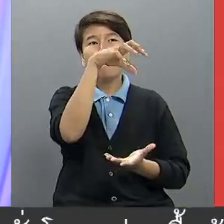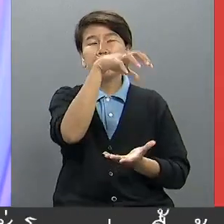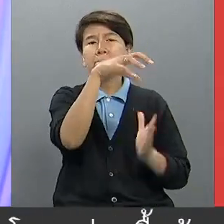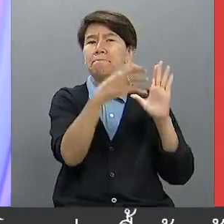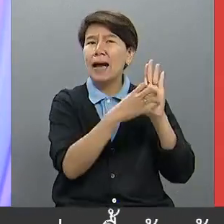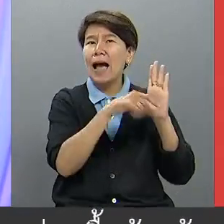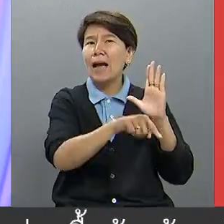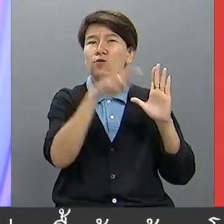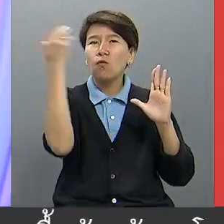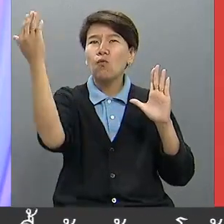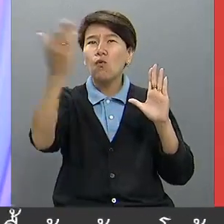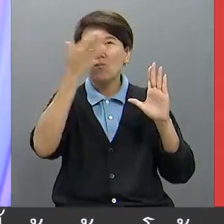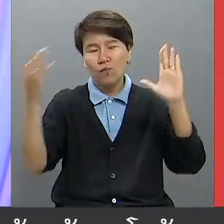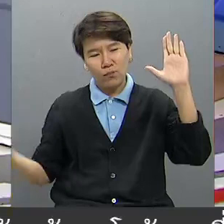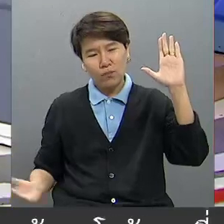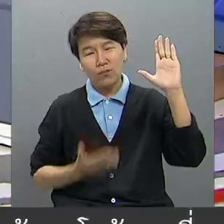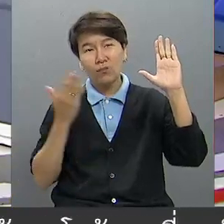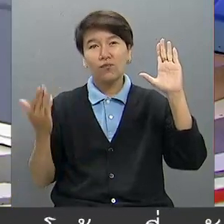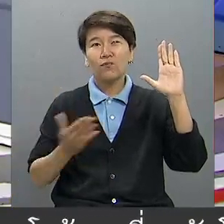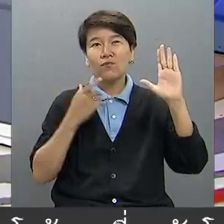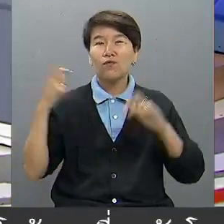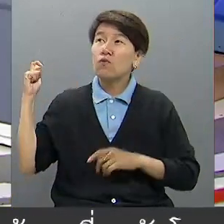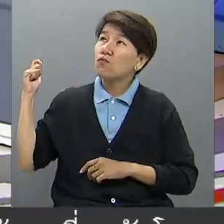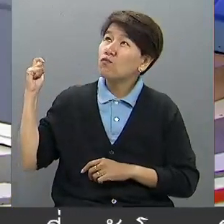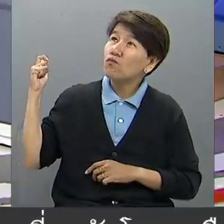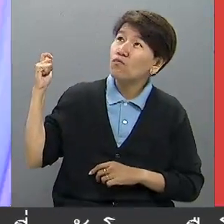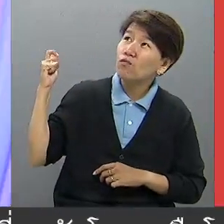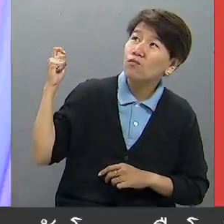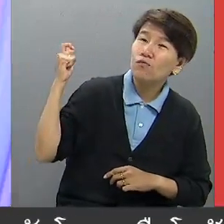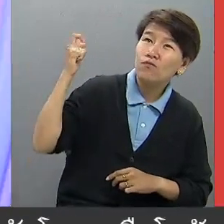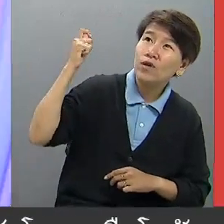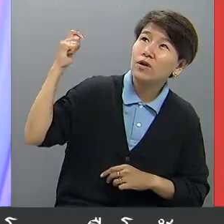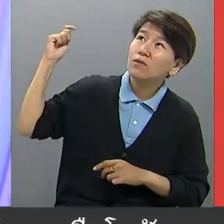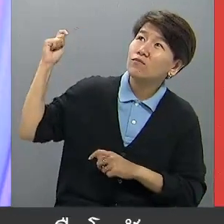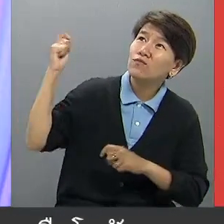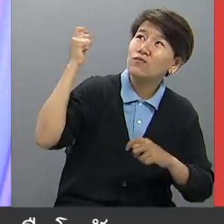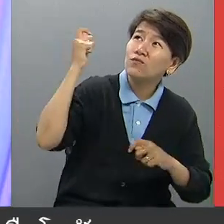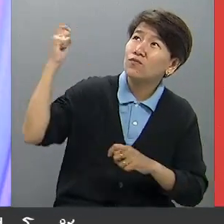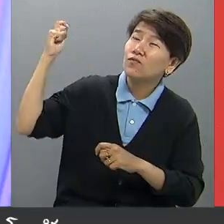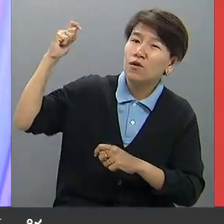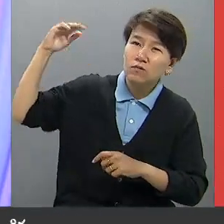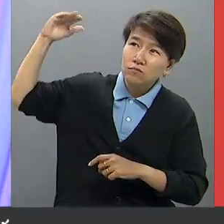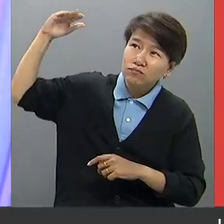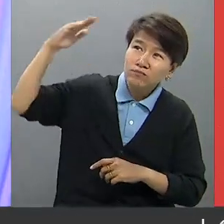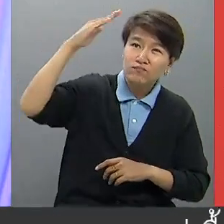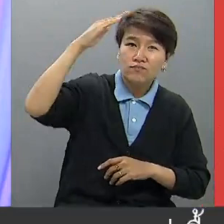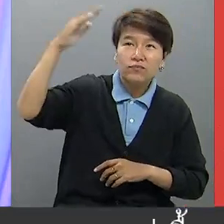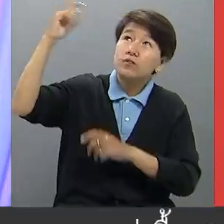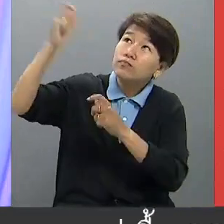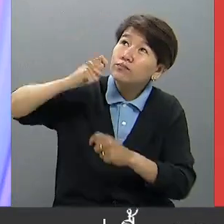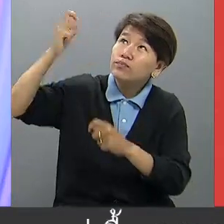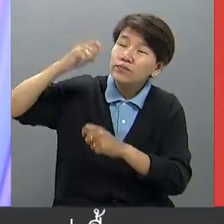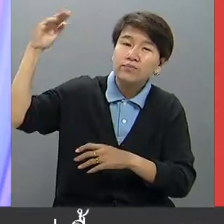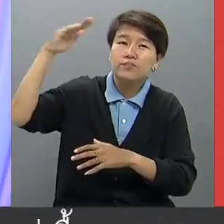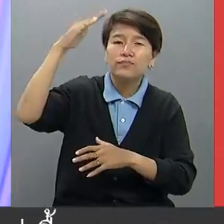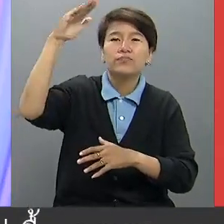ต้แล้วก็วิ่งว่าวมันถึงจะแบบติดลมบนได้ง่ายใช่ไหมฮะมันอาจจะเป็นช่วงฤดูกาลอย่างช่วงหน้าฝนแบบนี้เนี่ยก็ไม่ค่อยมีคนเล่นว่าวสักเท่าไหร ่ เพราะว่